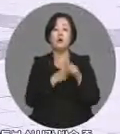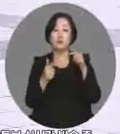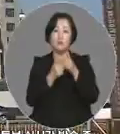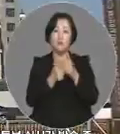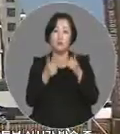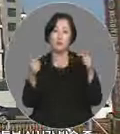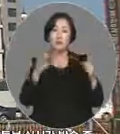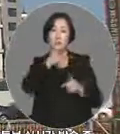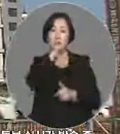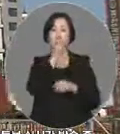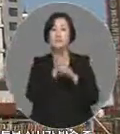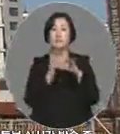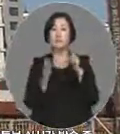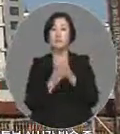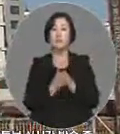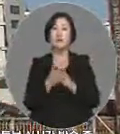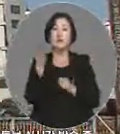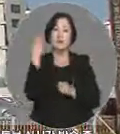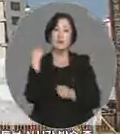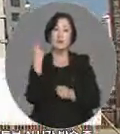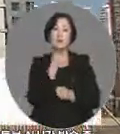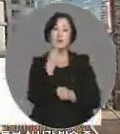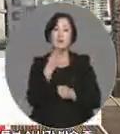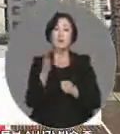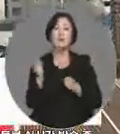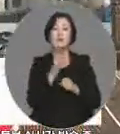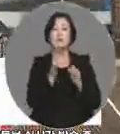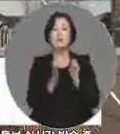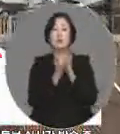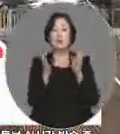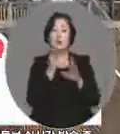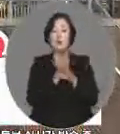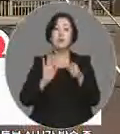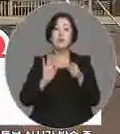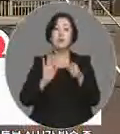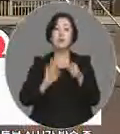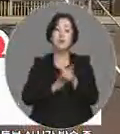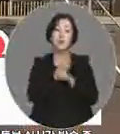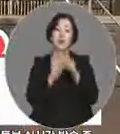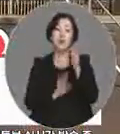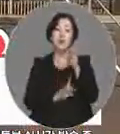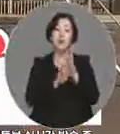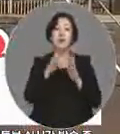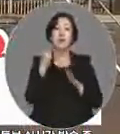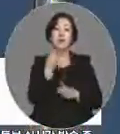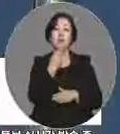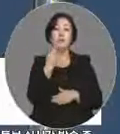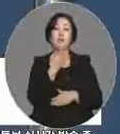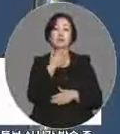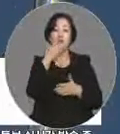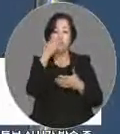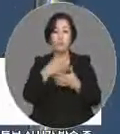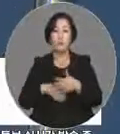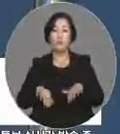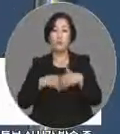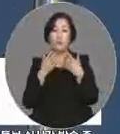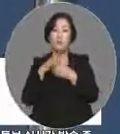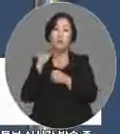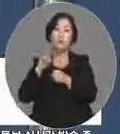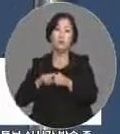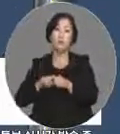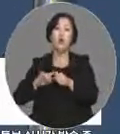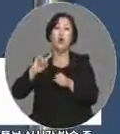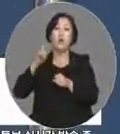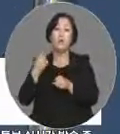늘어났습니다. 울산에서 지난 2003년부터 이어져온 사랑의 온도탑은 2019년을 제외하곤 매년 목표액